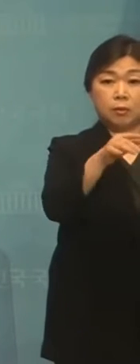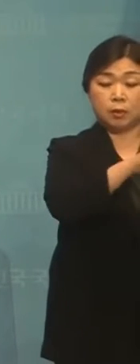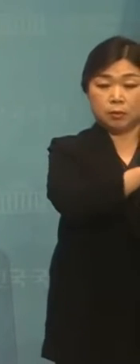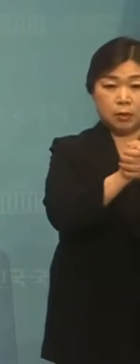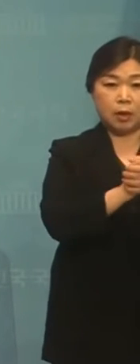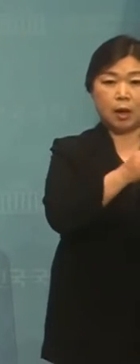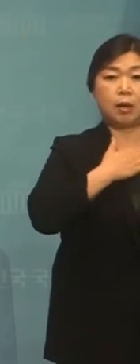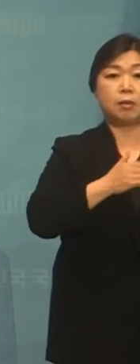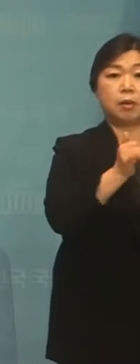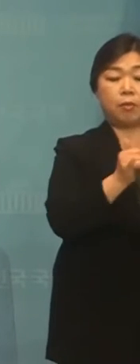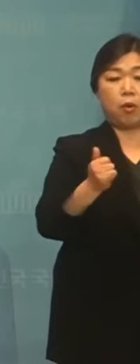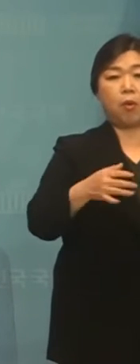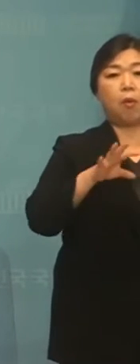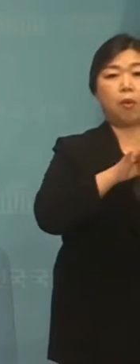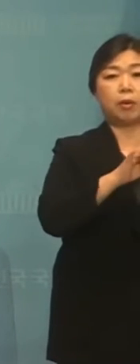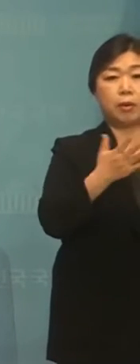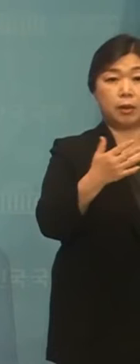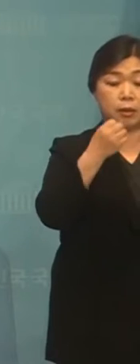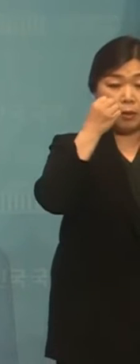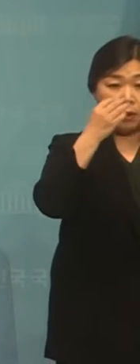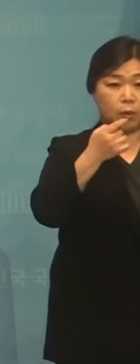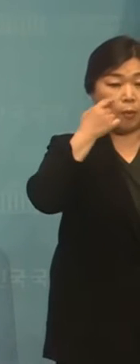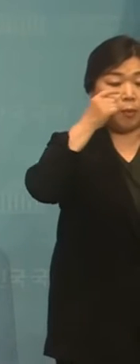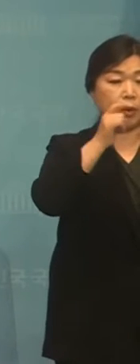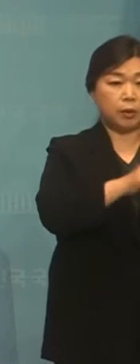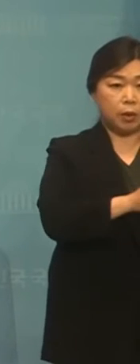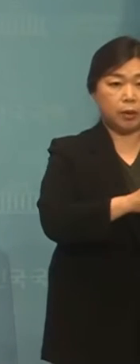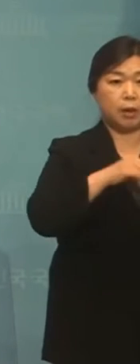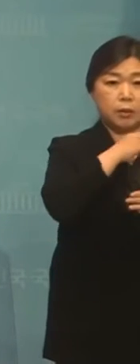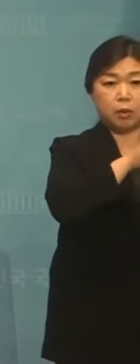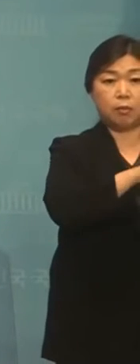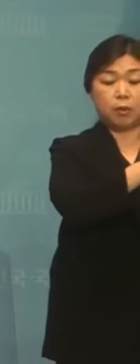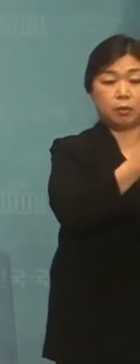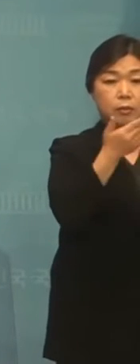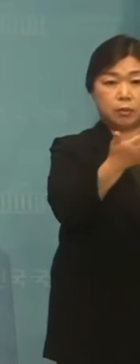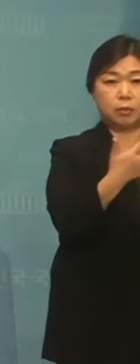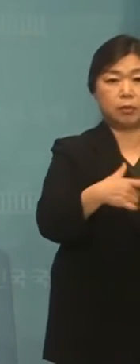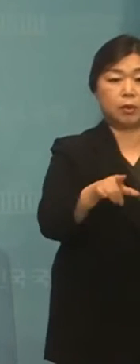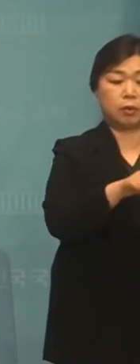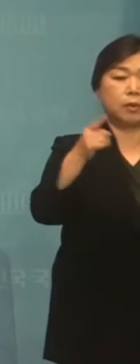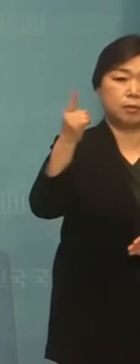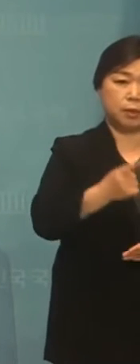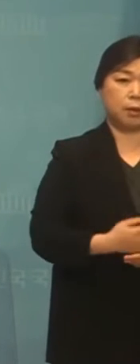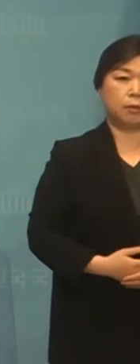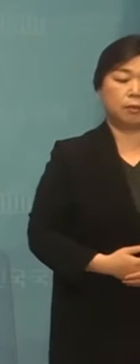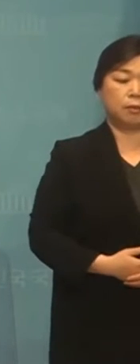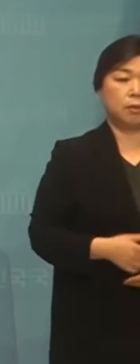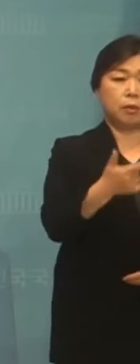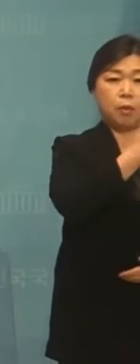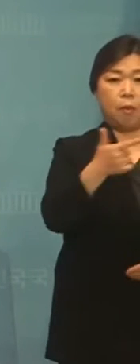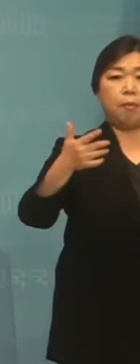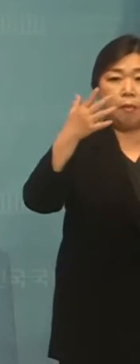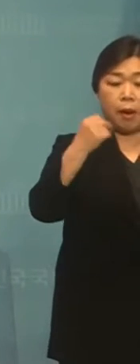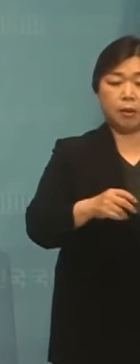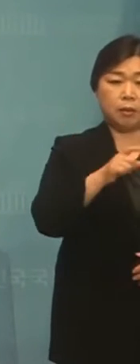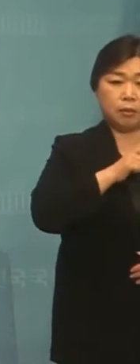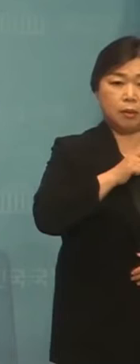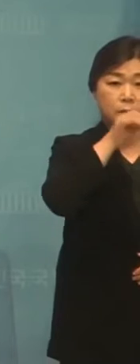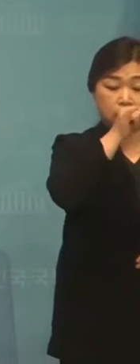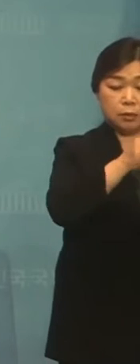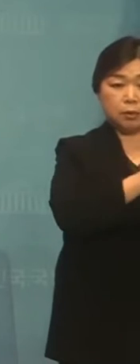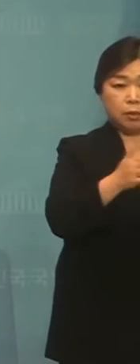관련해 새롭게 포착된 의혹을 제기하고자 이제 섰습니다. 수많은 의혹이 너무 많아서